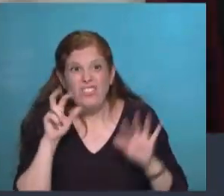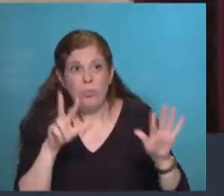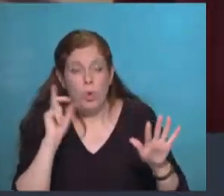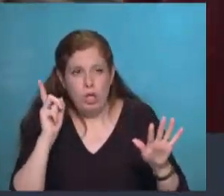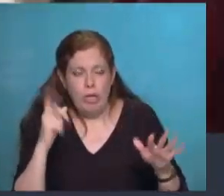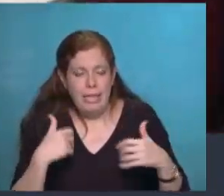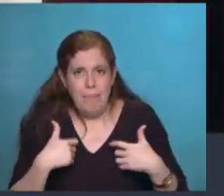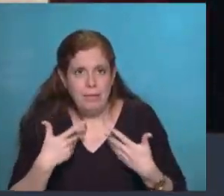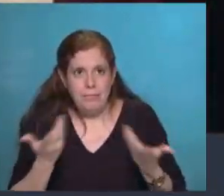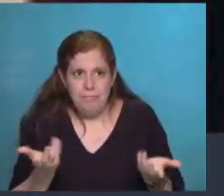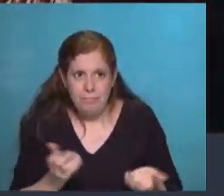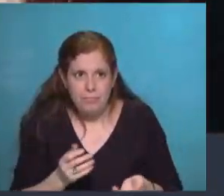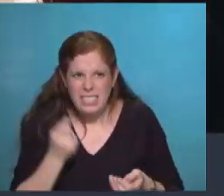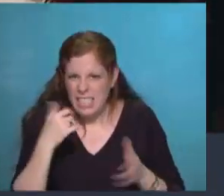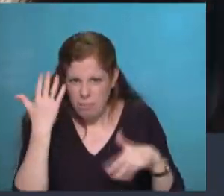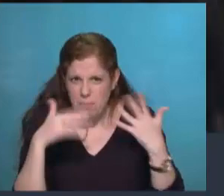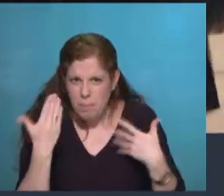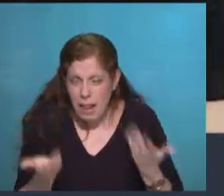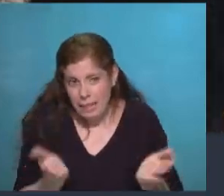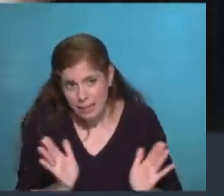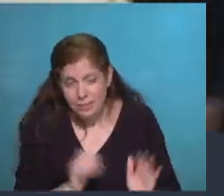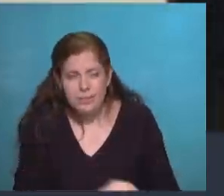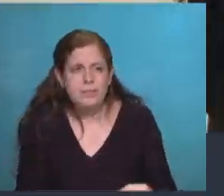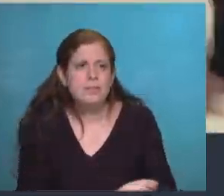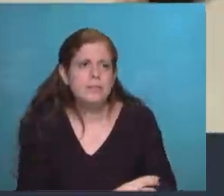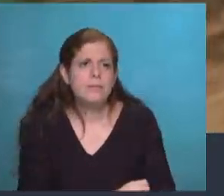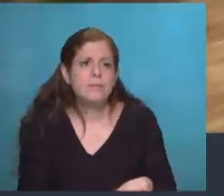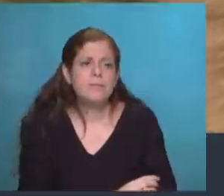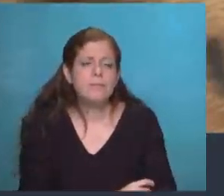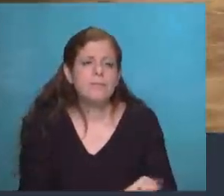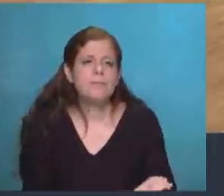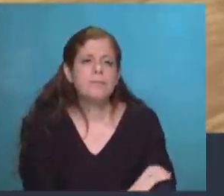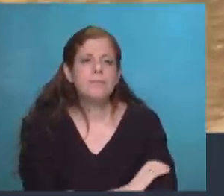אז קצת מתבלבלת.